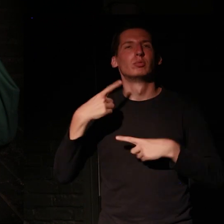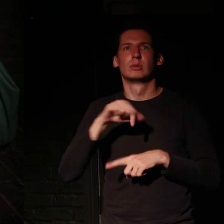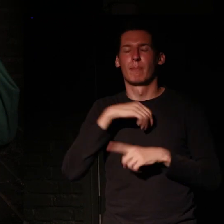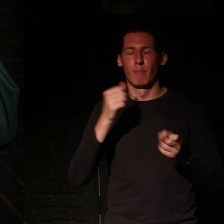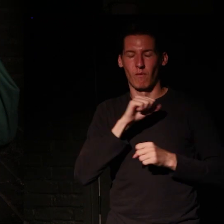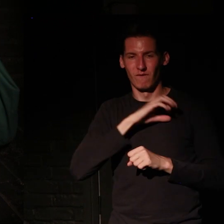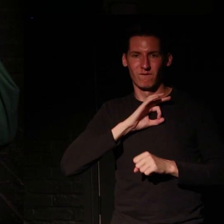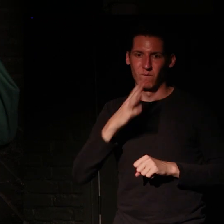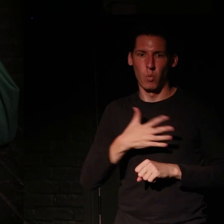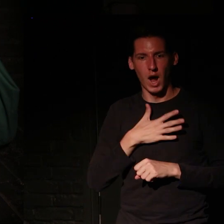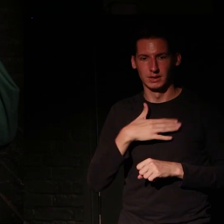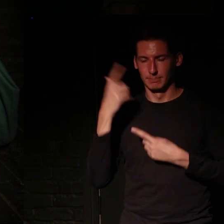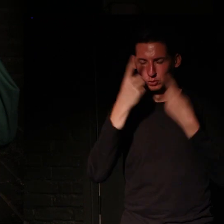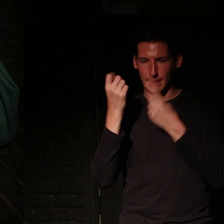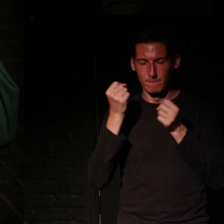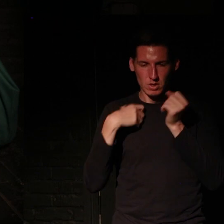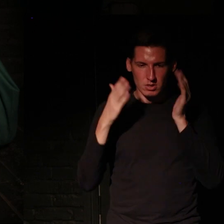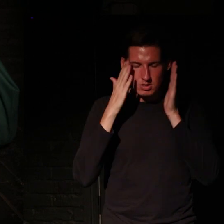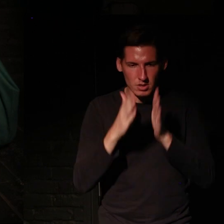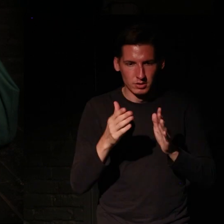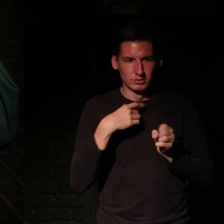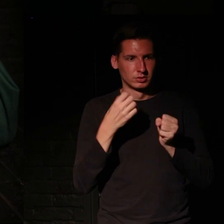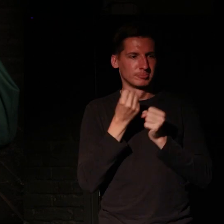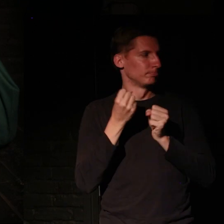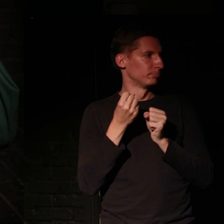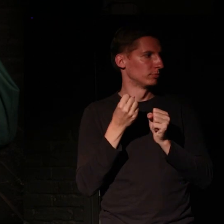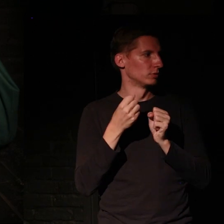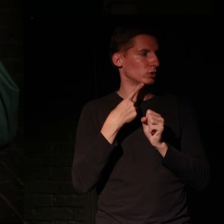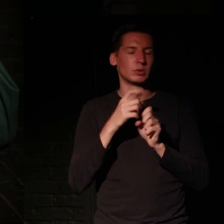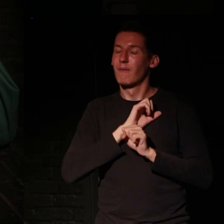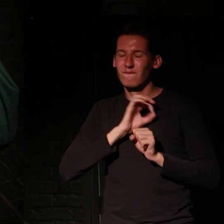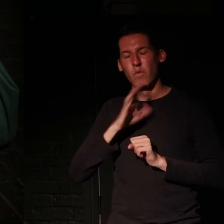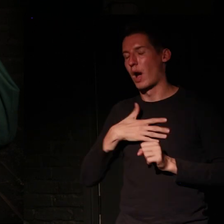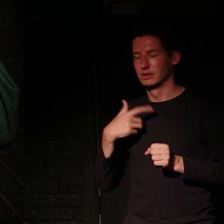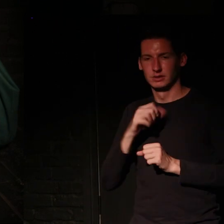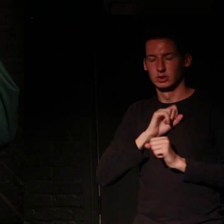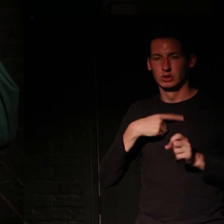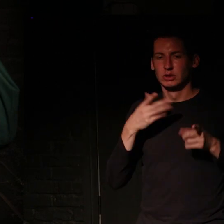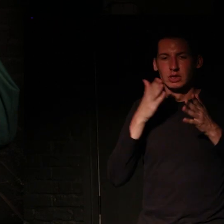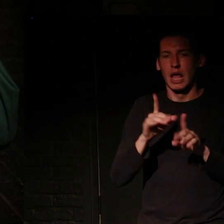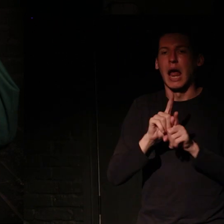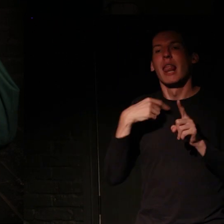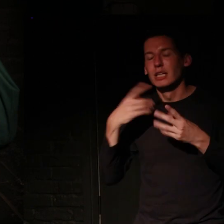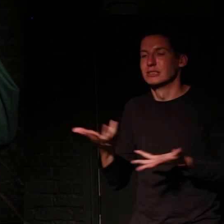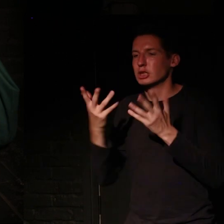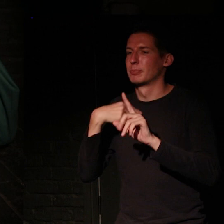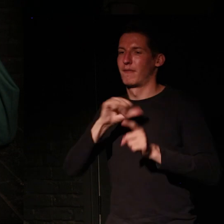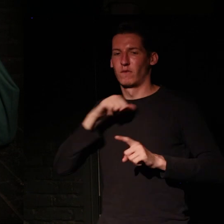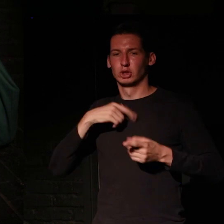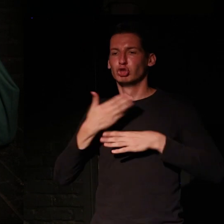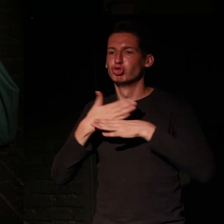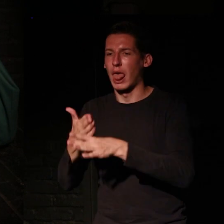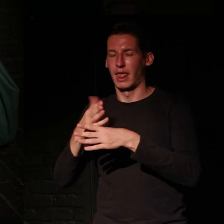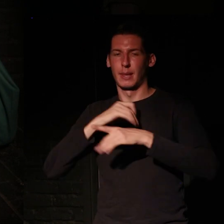absolutyzować własnego spojrzenia, własnego... Czyli zachęcamy do wychodzenia z baniek. Zachęcamy do wychodzenia z baniek, do dzielenia